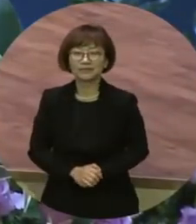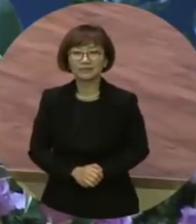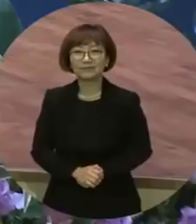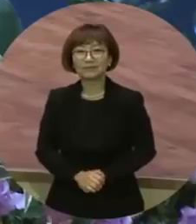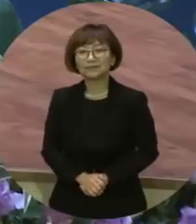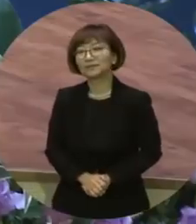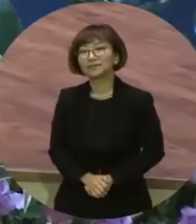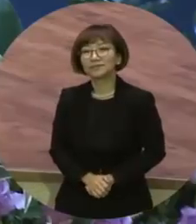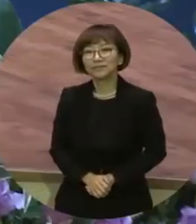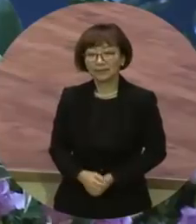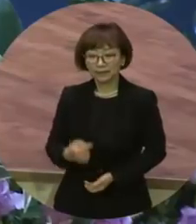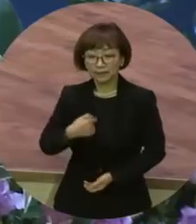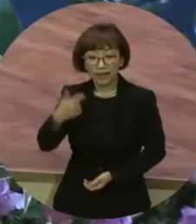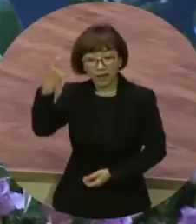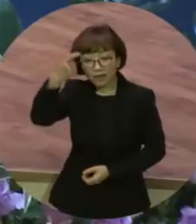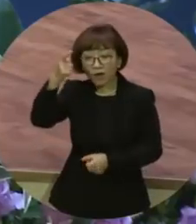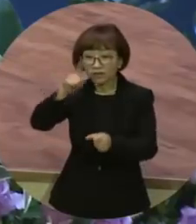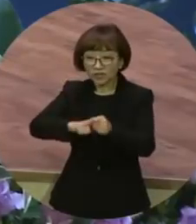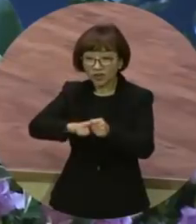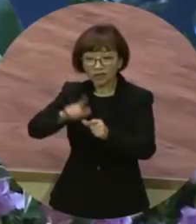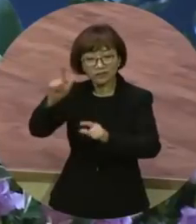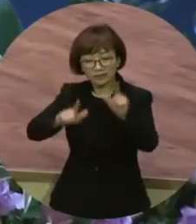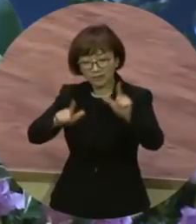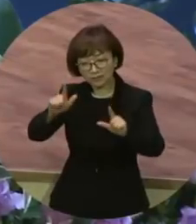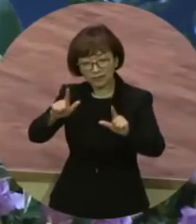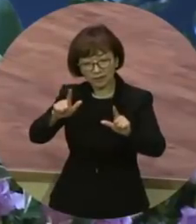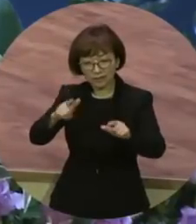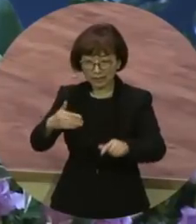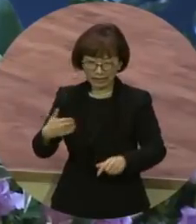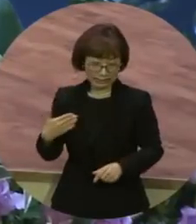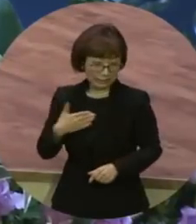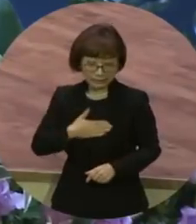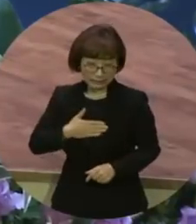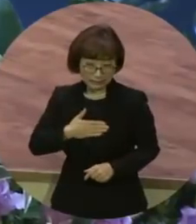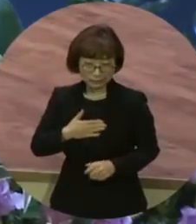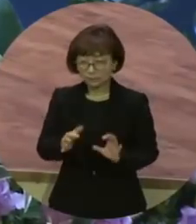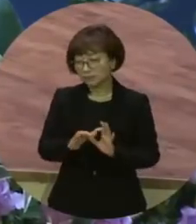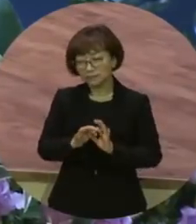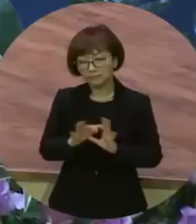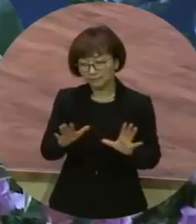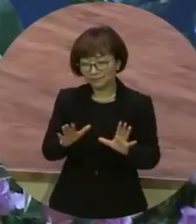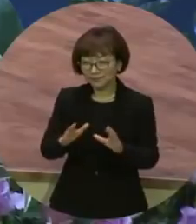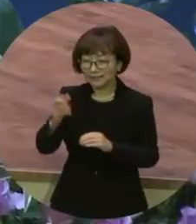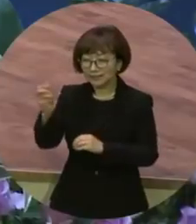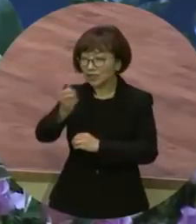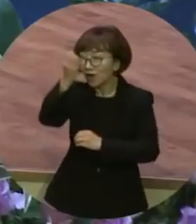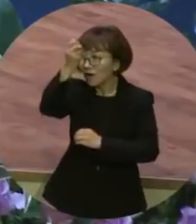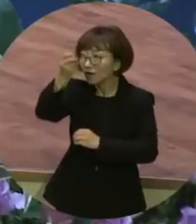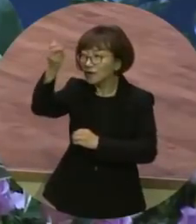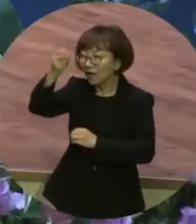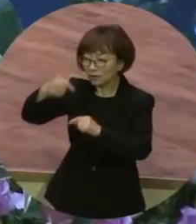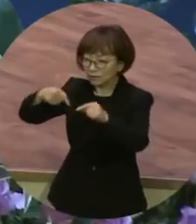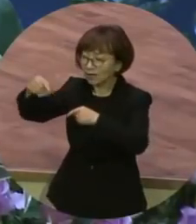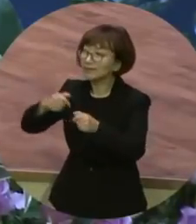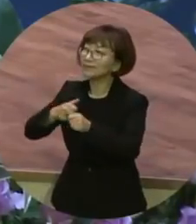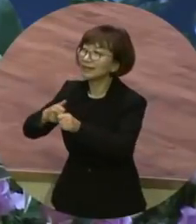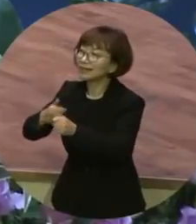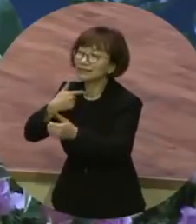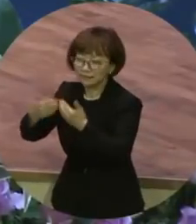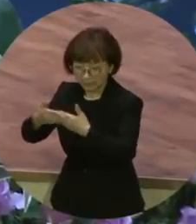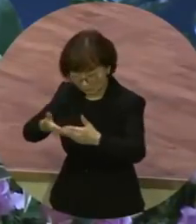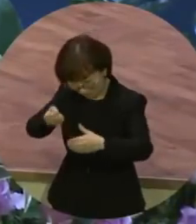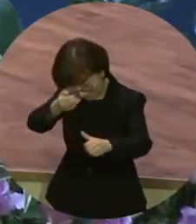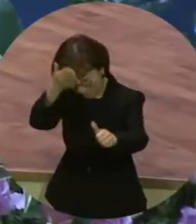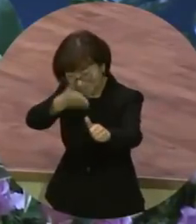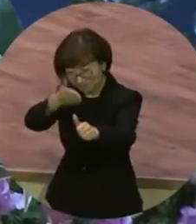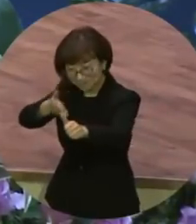내 영적 상태가 아니고 기분 상태, 마음 상태와 상관없이 성령이 역사하시는 것을 체험하게 되시기를 바랍니다. 또